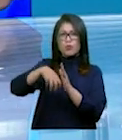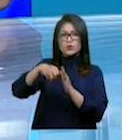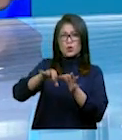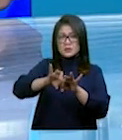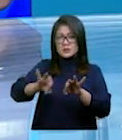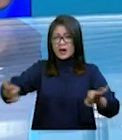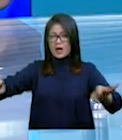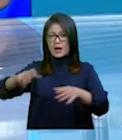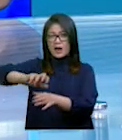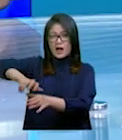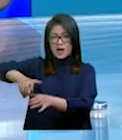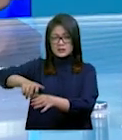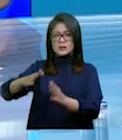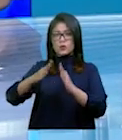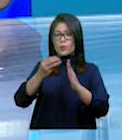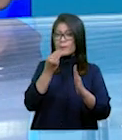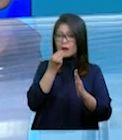LPG dari kios warung makan.